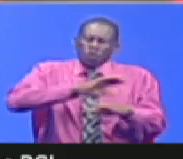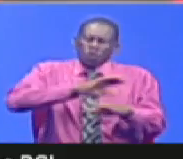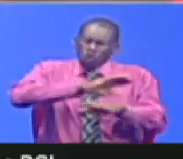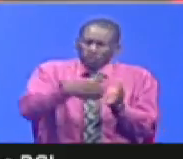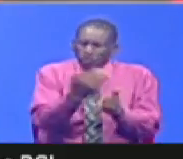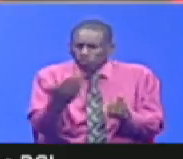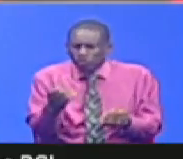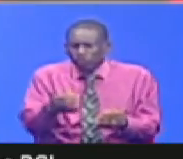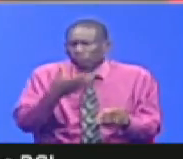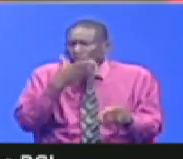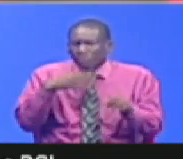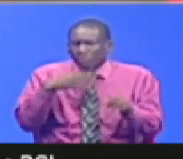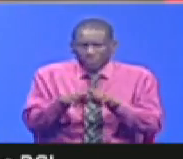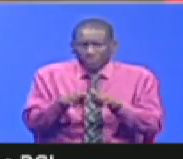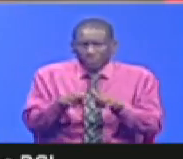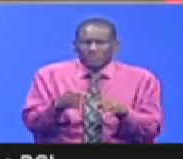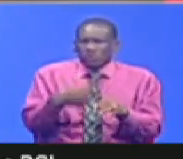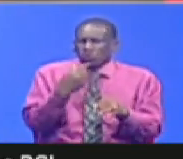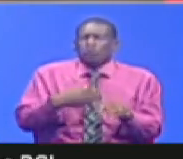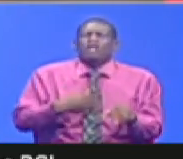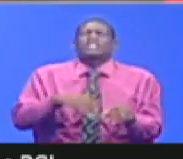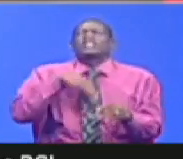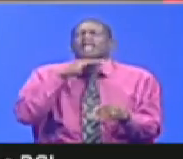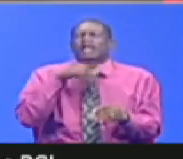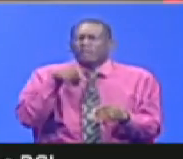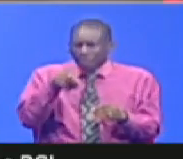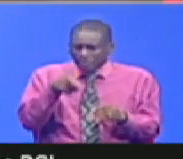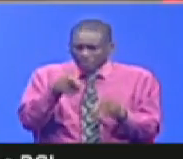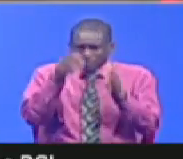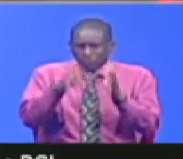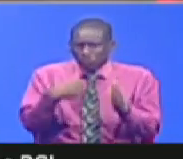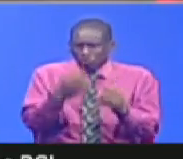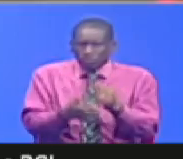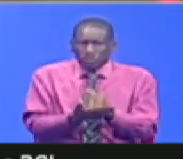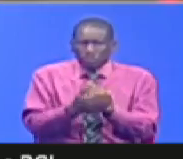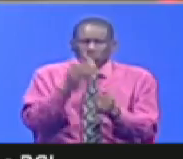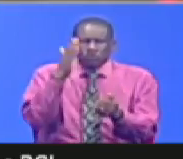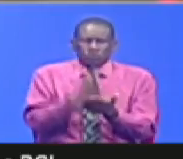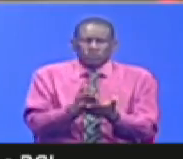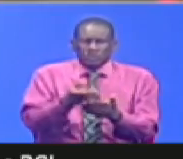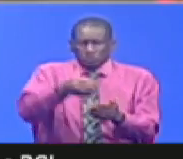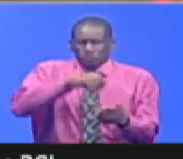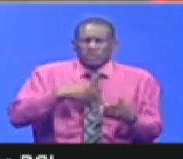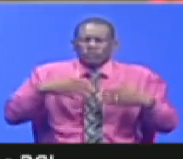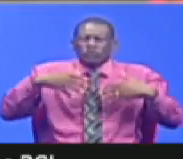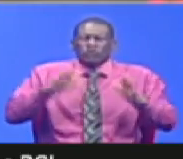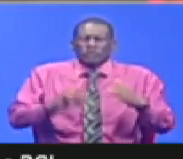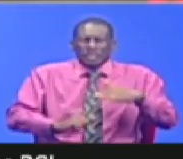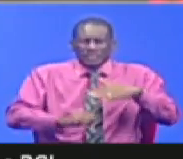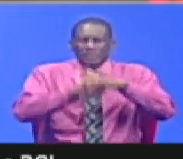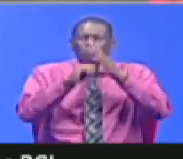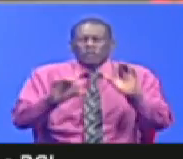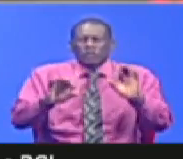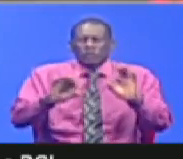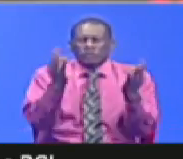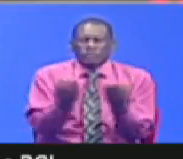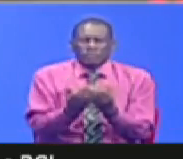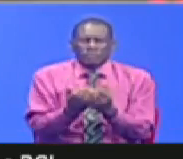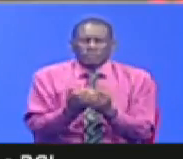zangu wengine ambayo walipas. Hakika tumempoteza pila katika jamii